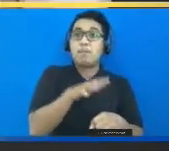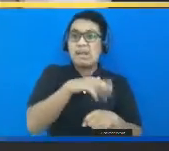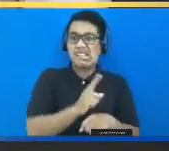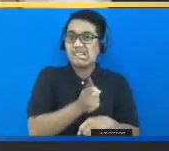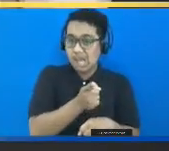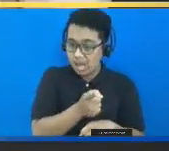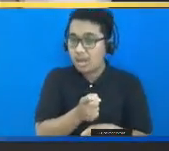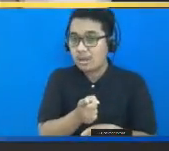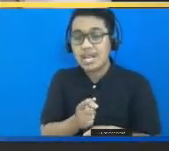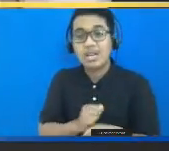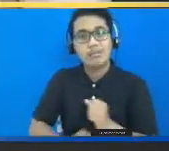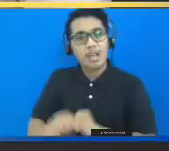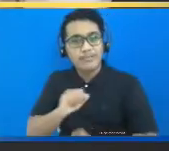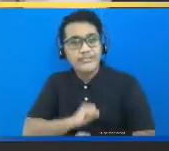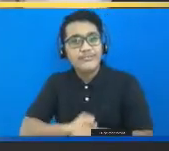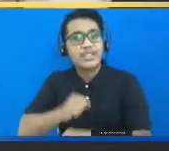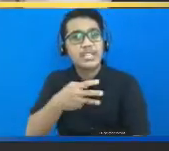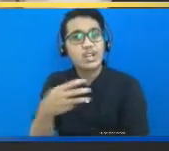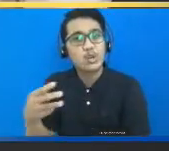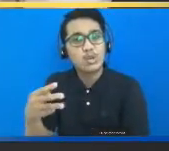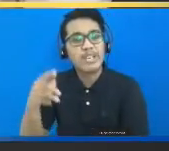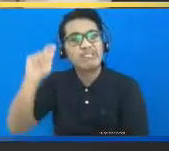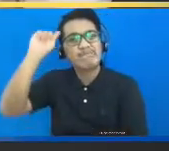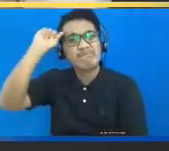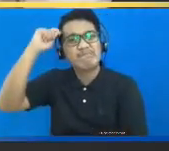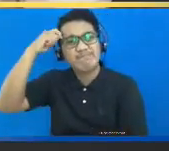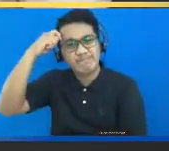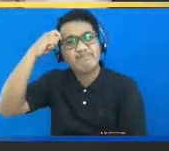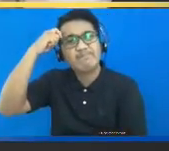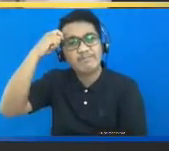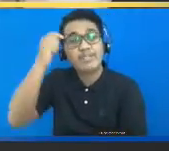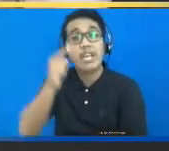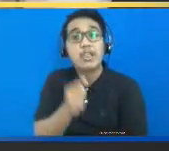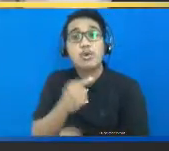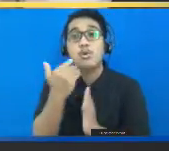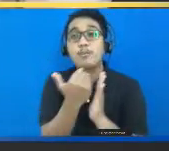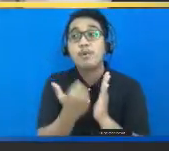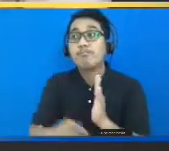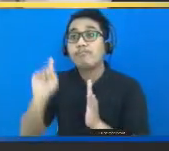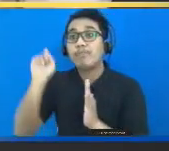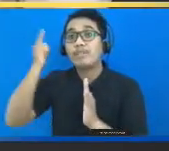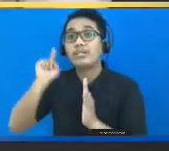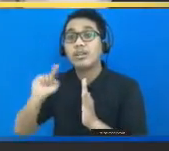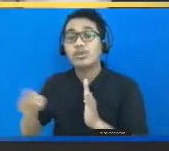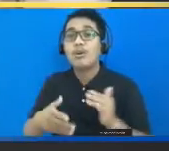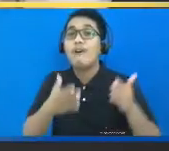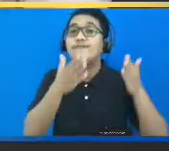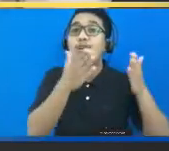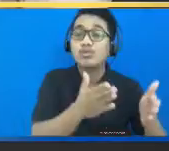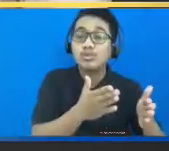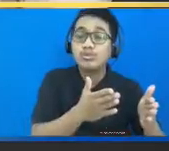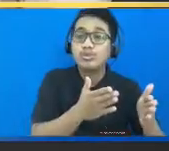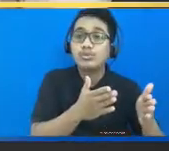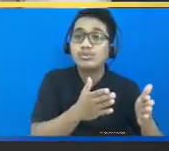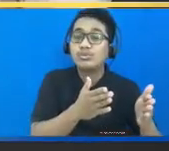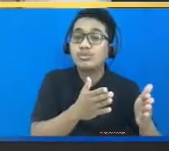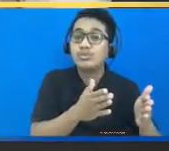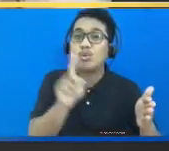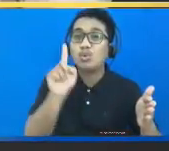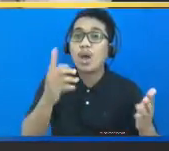aktivitas ekonomi menjadi sangat sulit itu kebijakan pemerintah hanya bisa fokus kepada